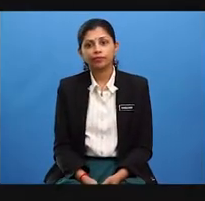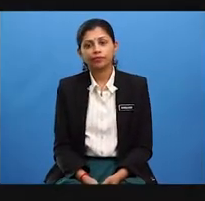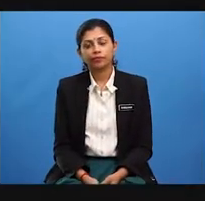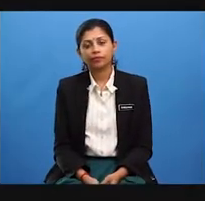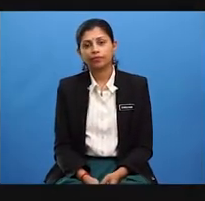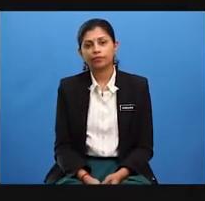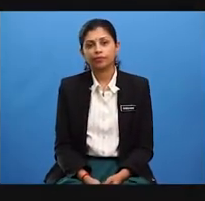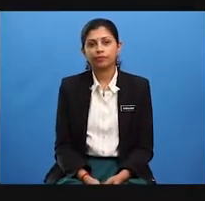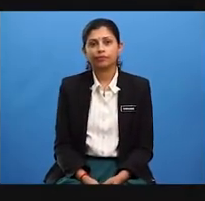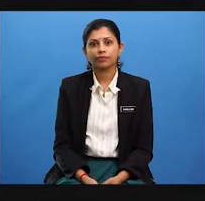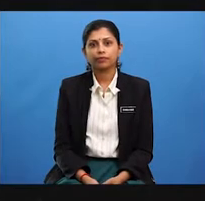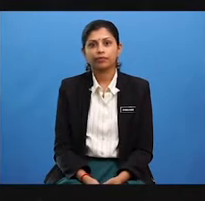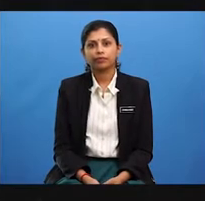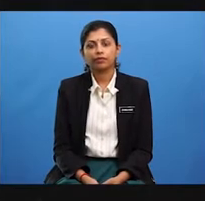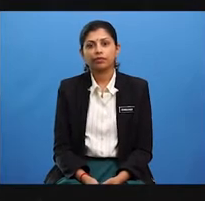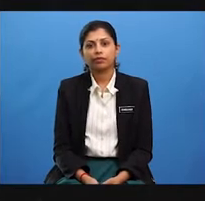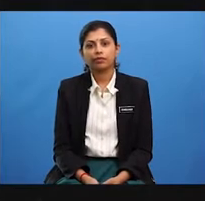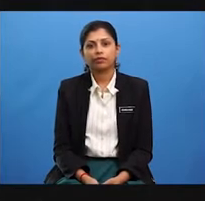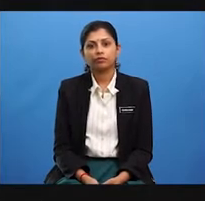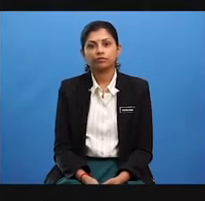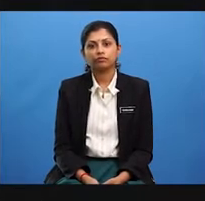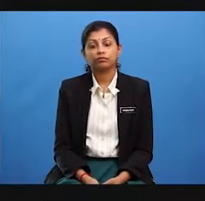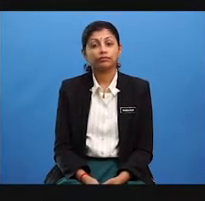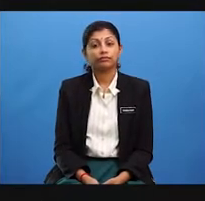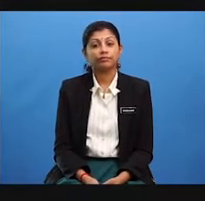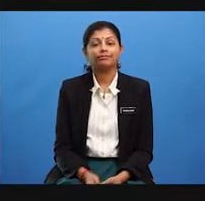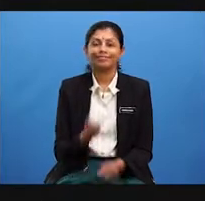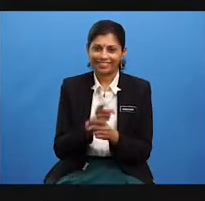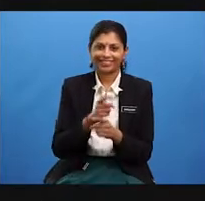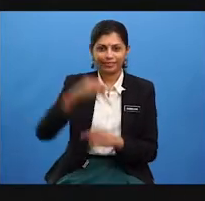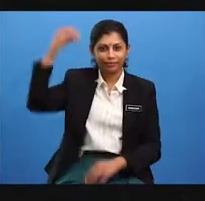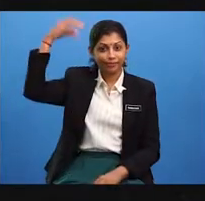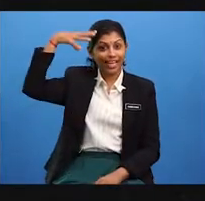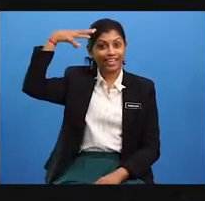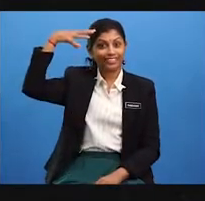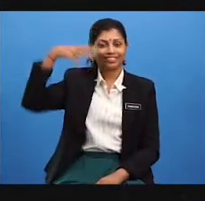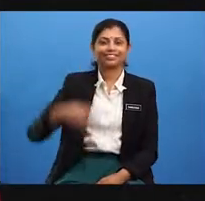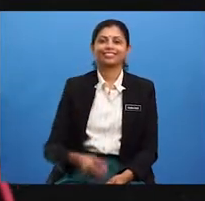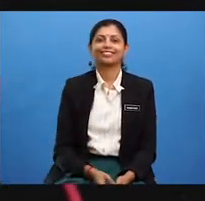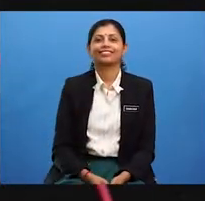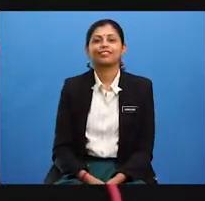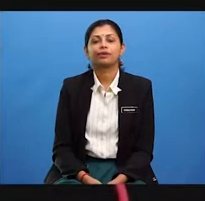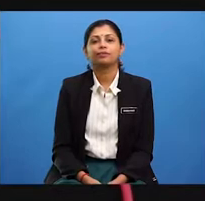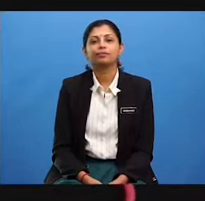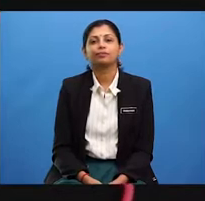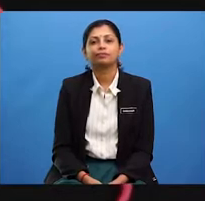litar? Mari kita lihat. Ya, keadaan mentol menyala.